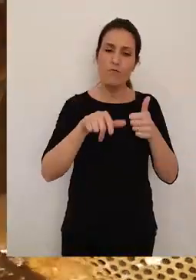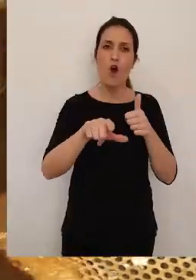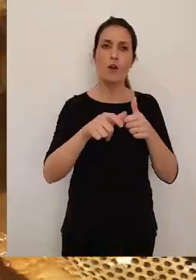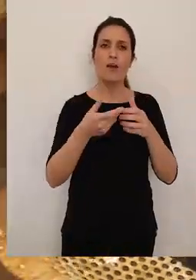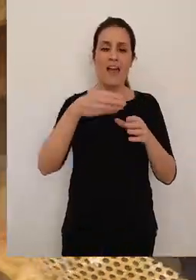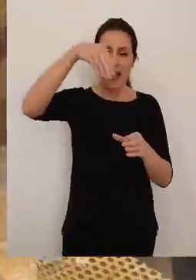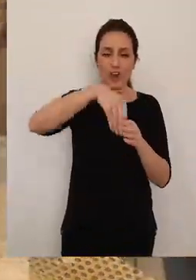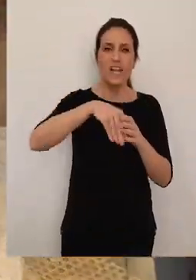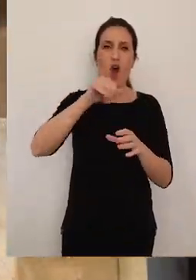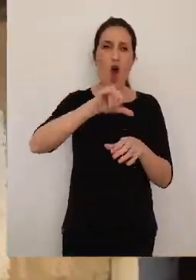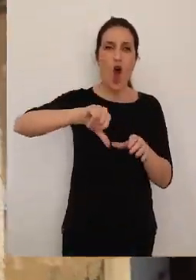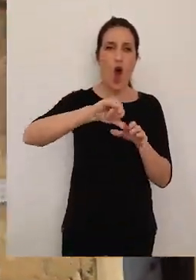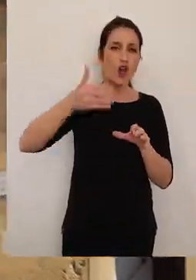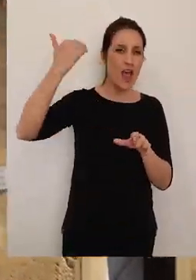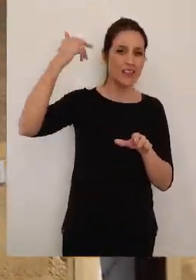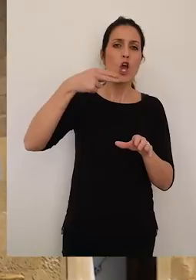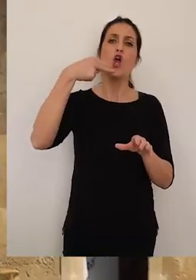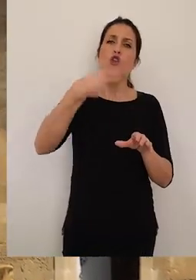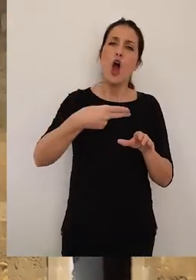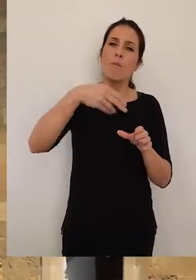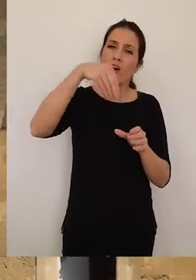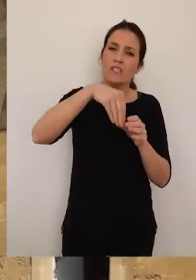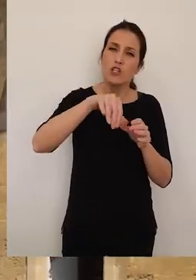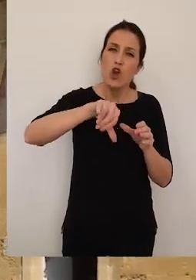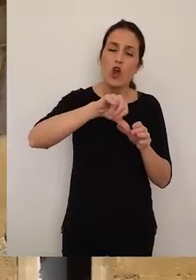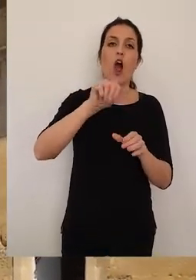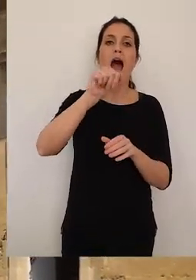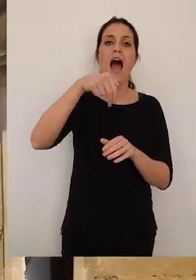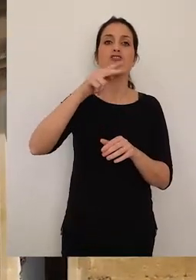di olio, chiamati appunto angeli.